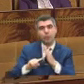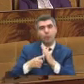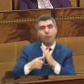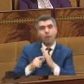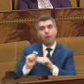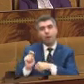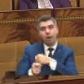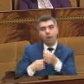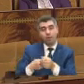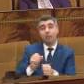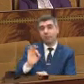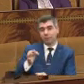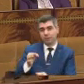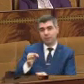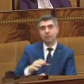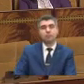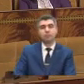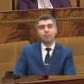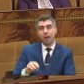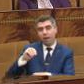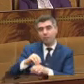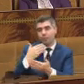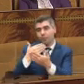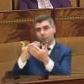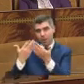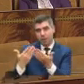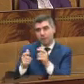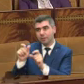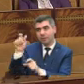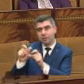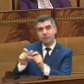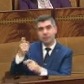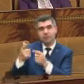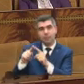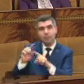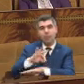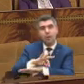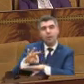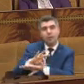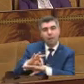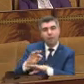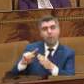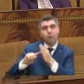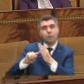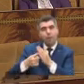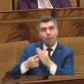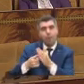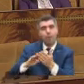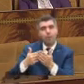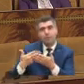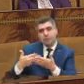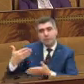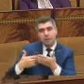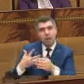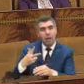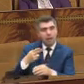كذلك السيد الوزير الاطر ديال المكتب الوطني للكهرباء اللي كيتجاوبوا معنا كمنتخبين محليين خلال انقطاعات وخصوصا